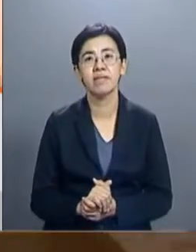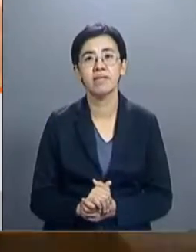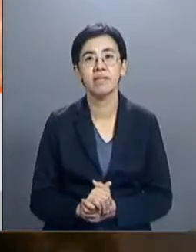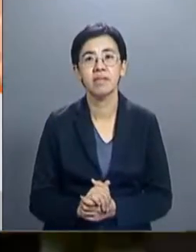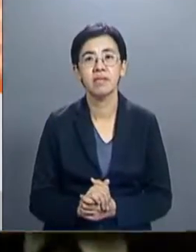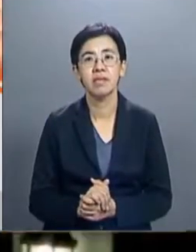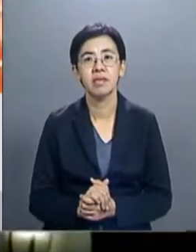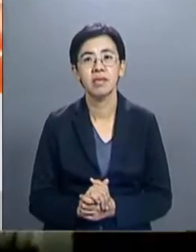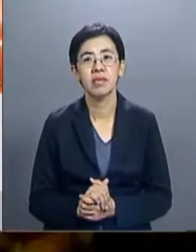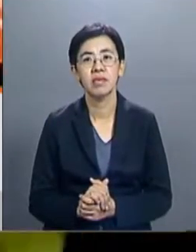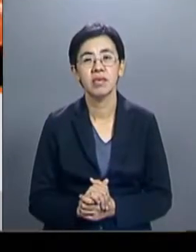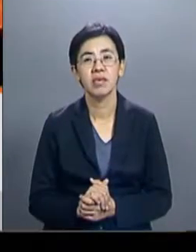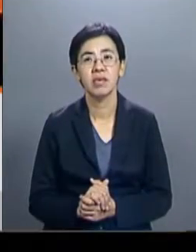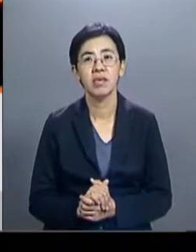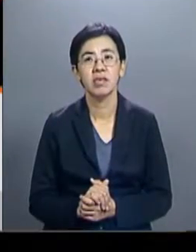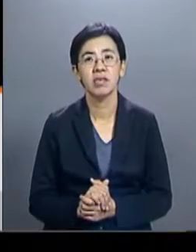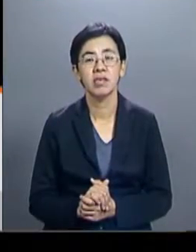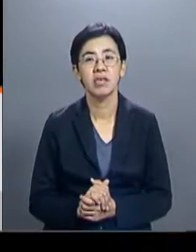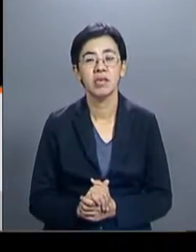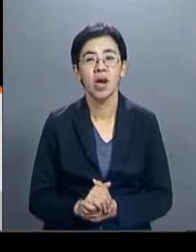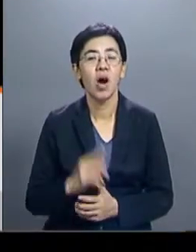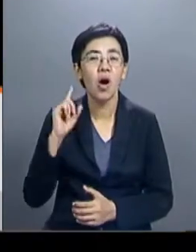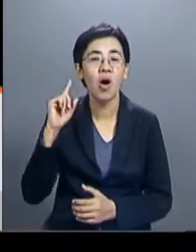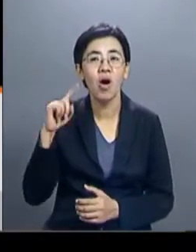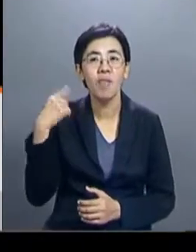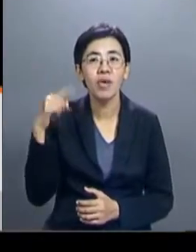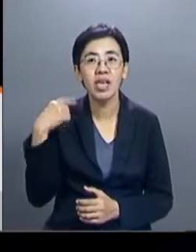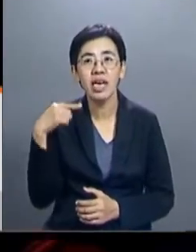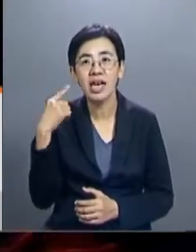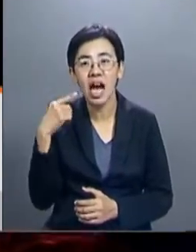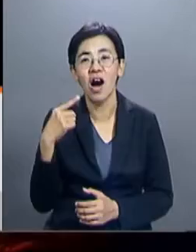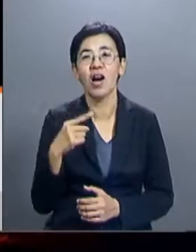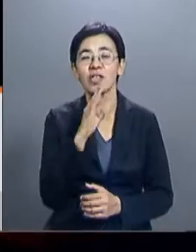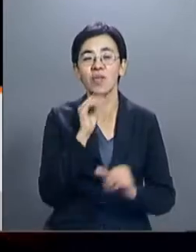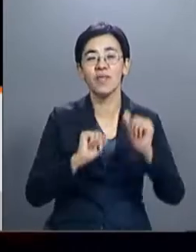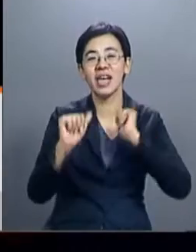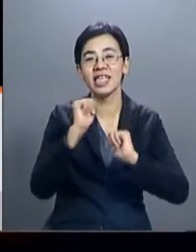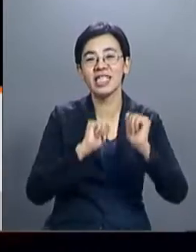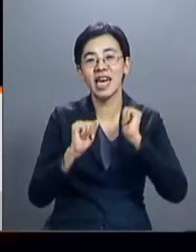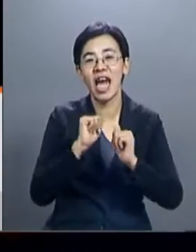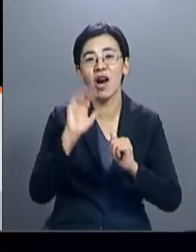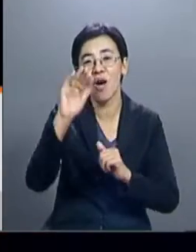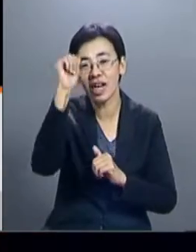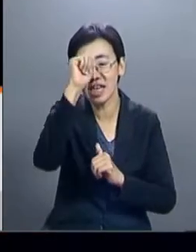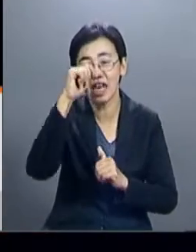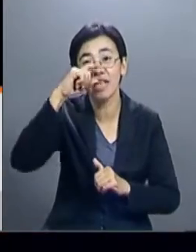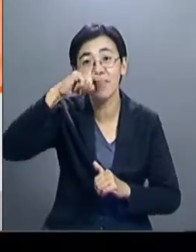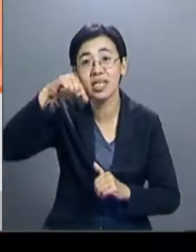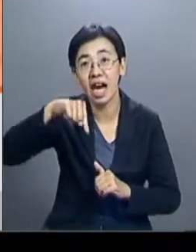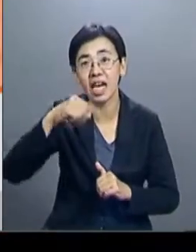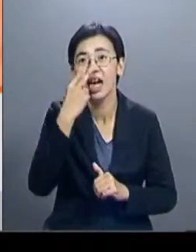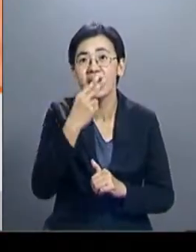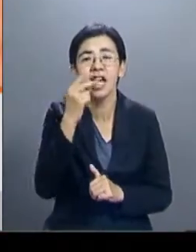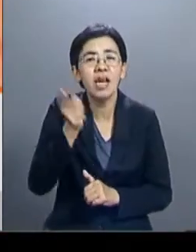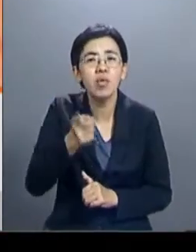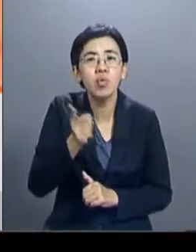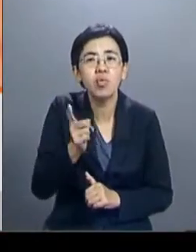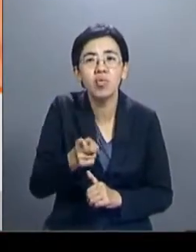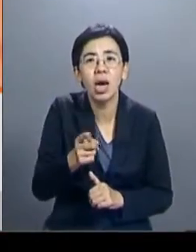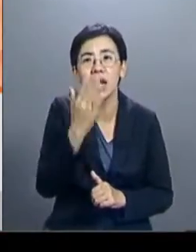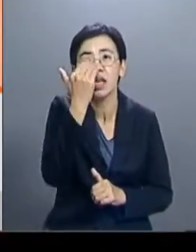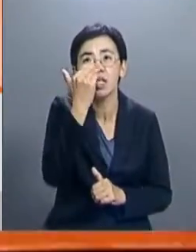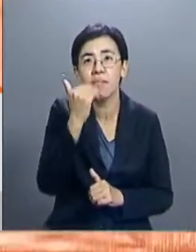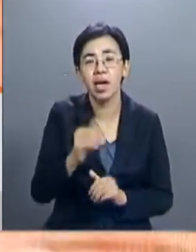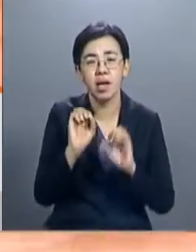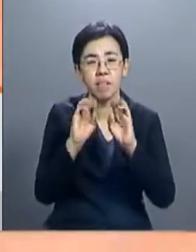นเวทีเธอคือบิตูซามาเมื่อไหร่ที่มีงานแสดงนาฏศิลป์อินเดียในไทยก็มักได้เห็นหน้าบ่อยๆเพราะเป็นหนึ่งใน